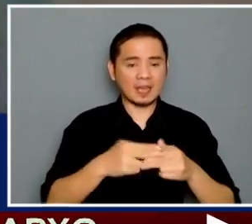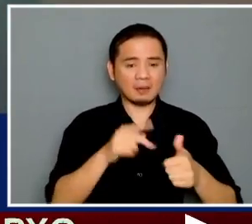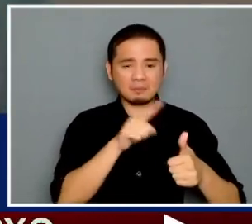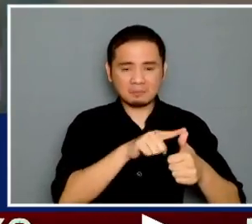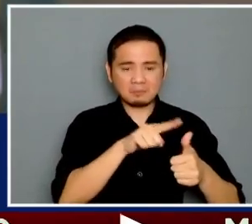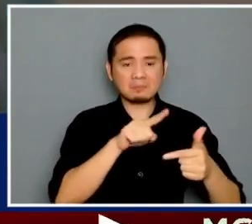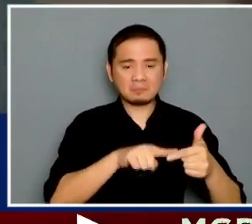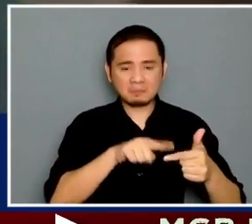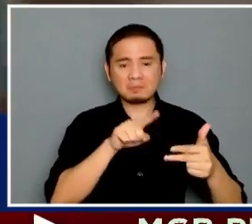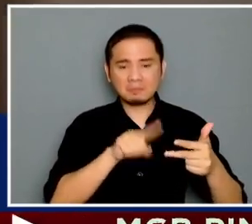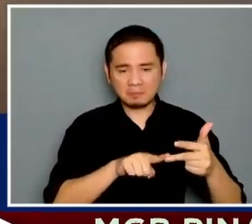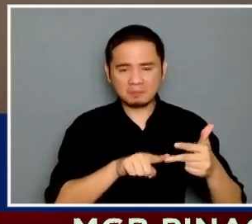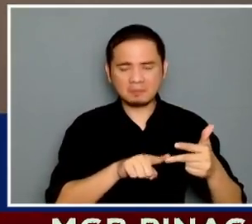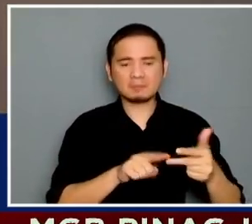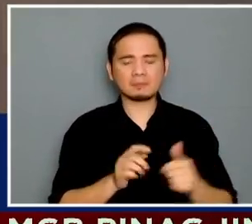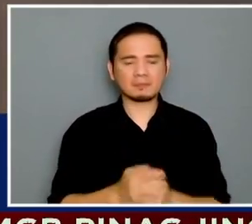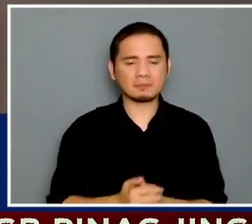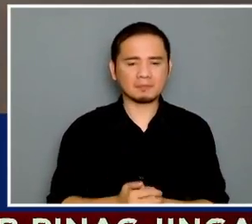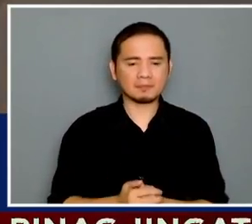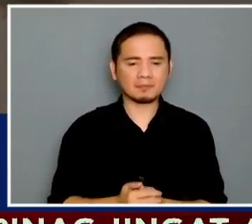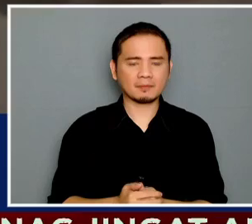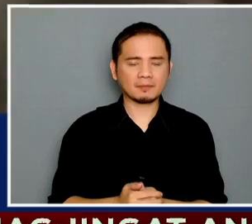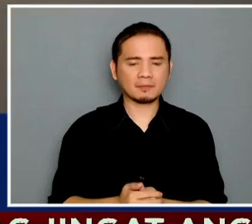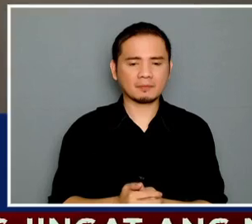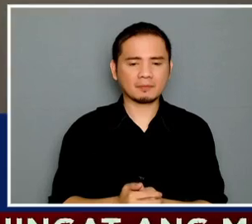at saka si